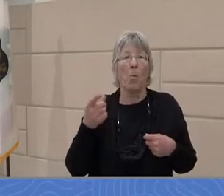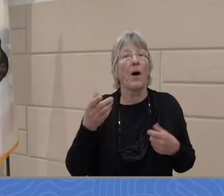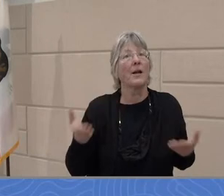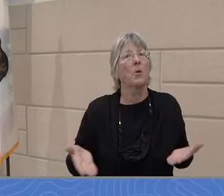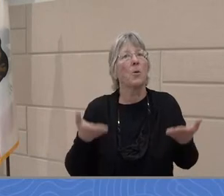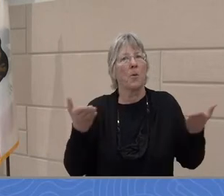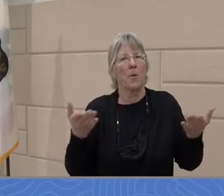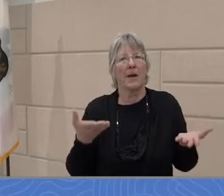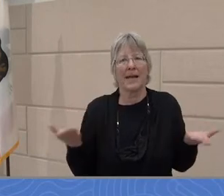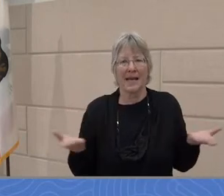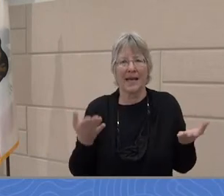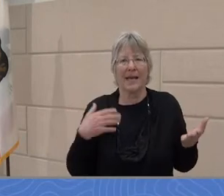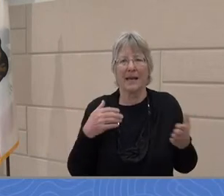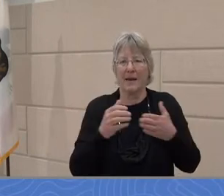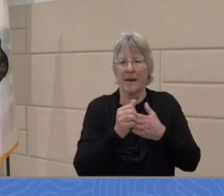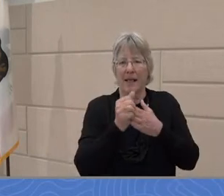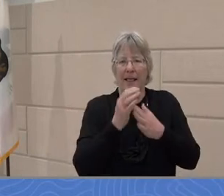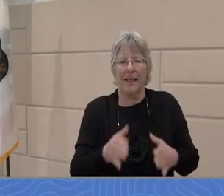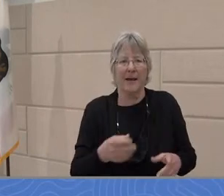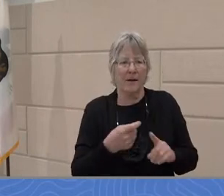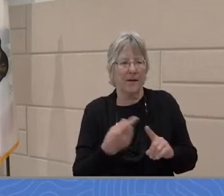ទេ